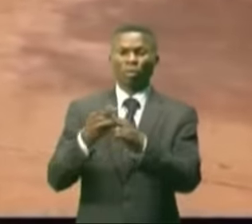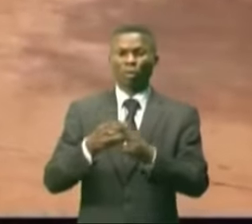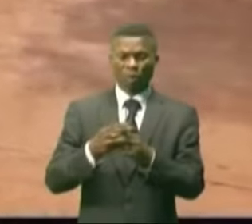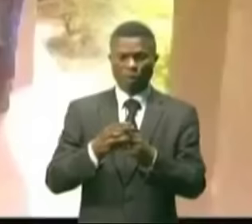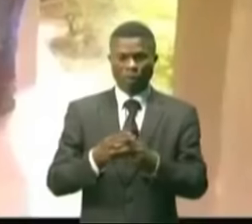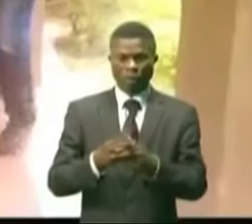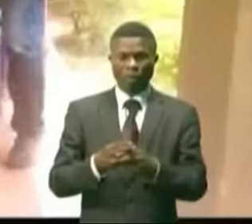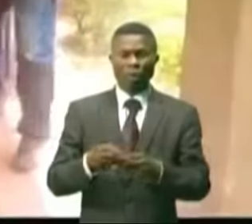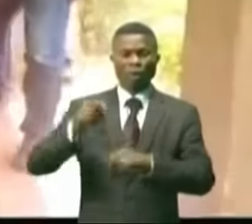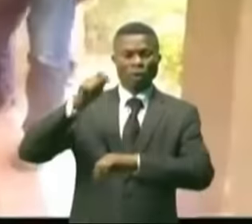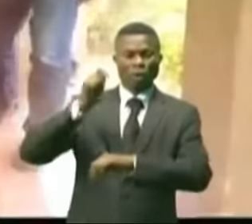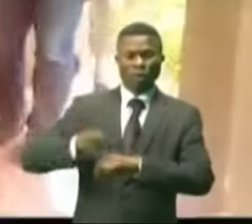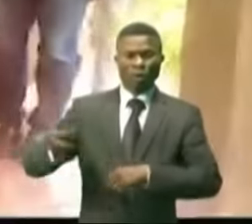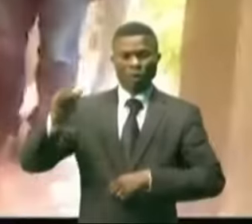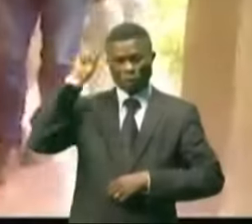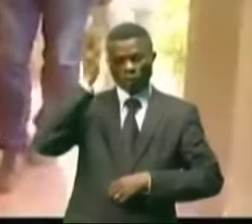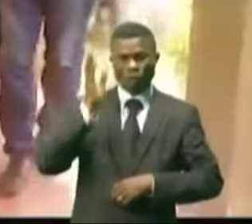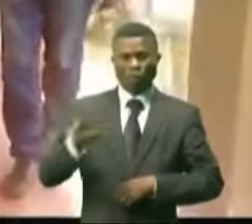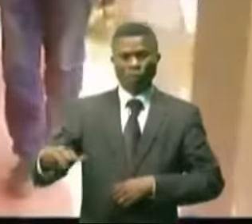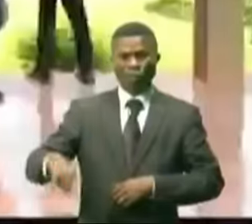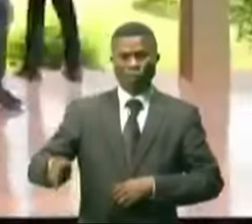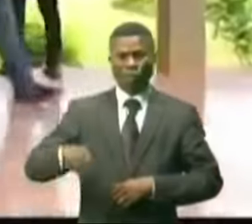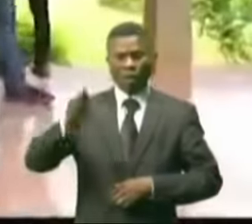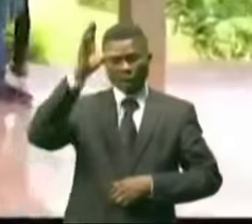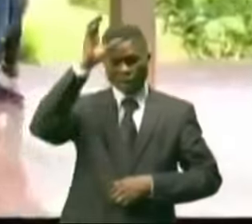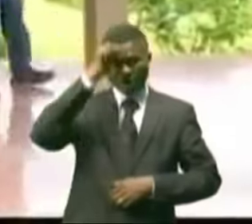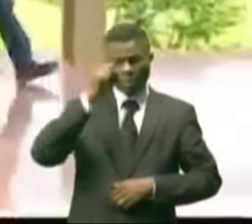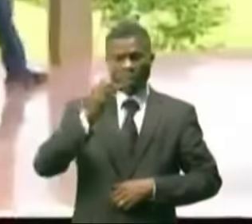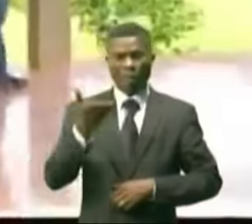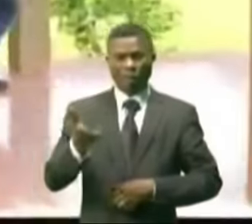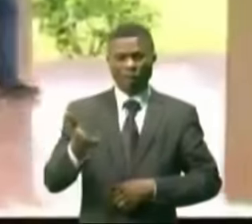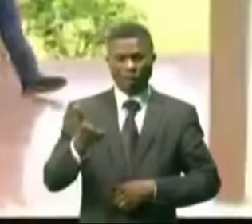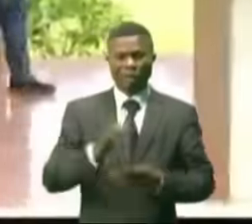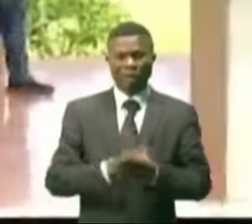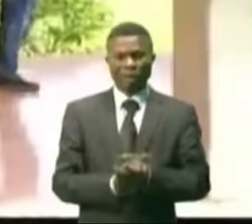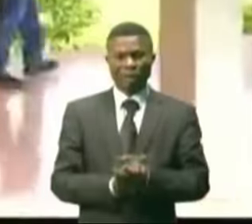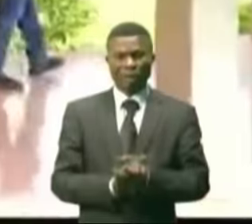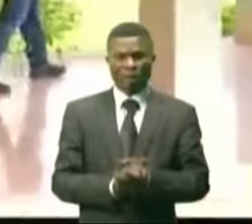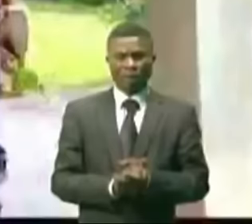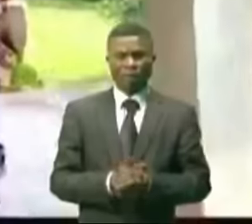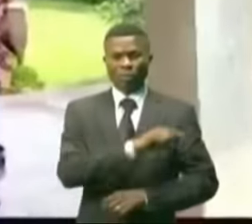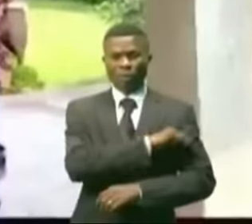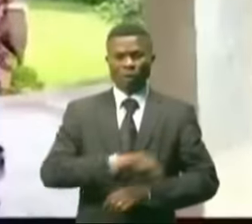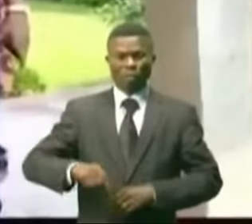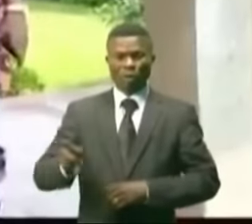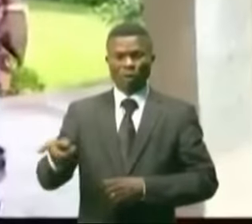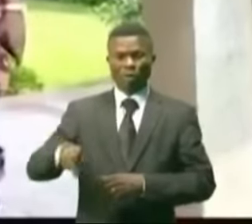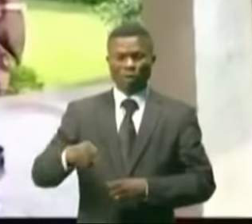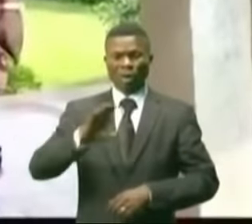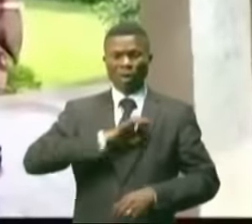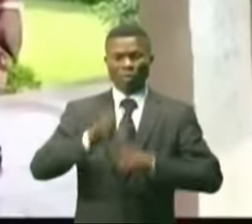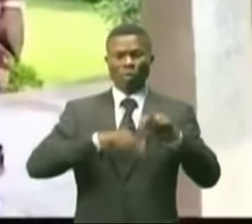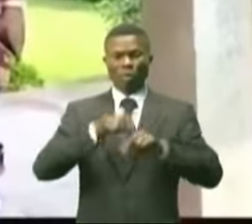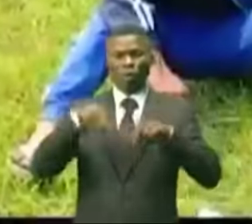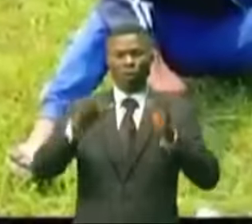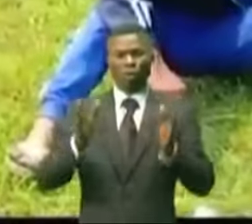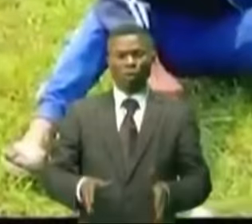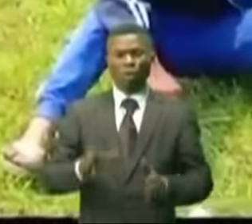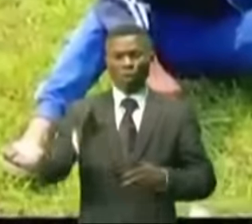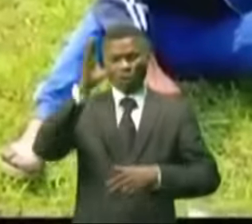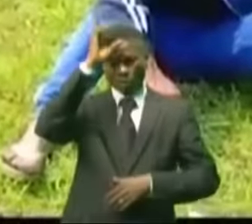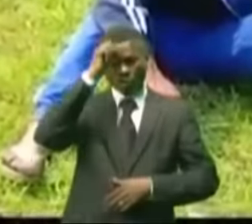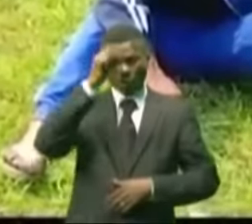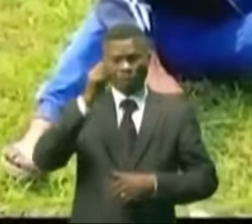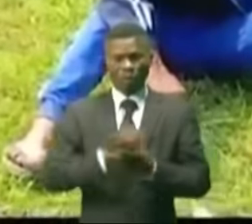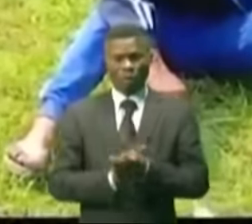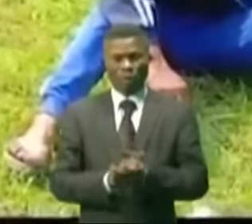sa juridiction, le gouverneur du Kwilu, Félicien Kiwayi Mwadi, s'est rendu en personne au commissariat provincial de la police nationale congolaise du Kwilu pour voir